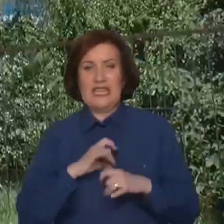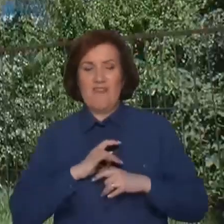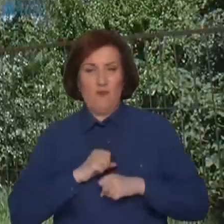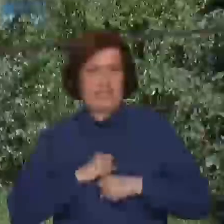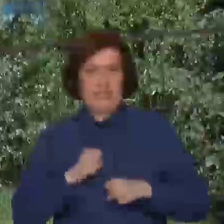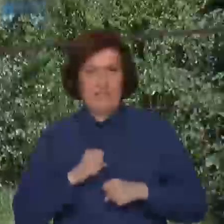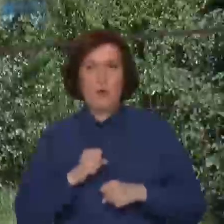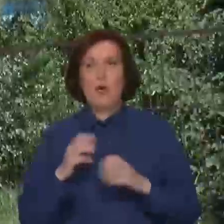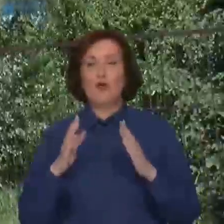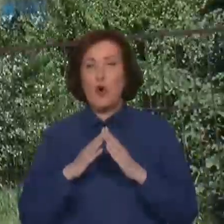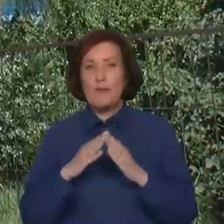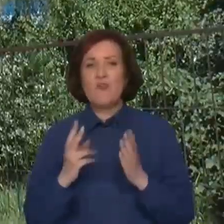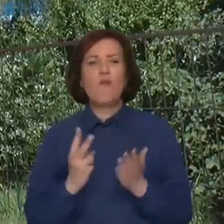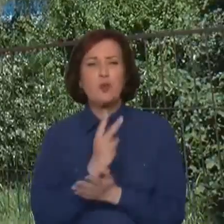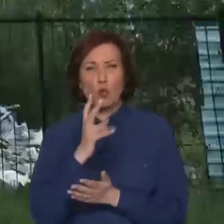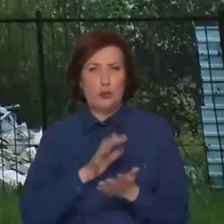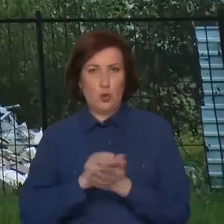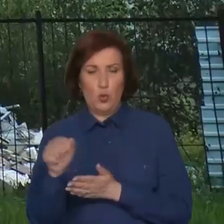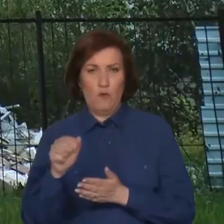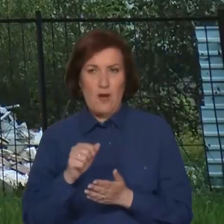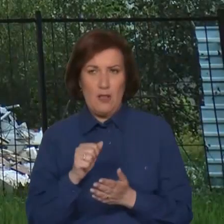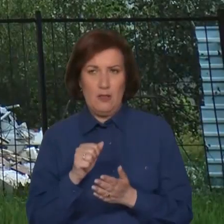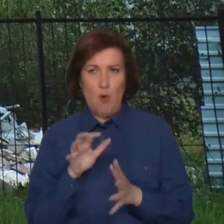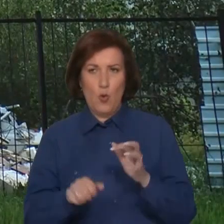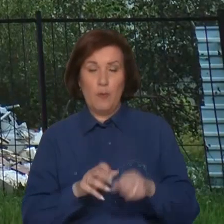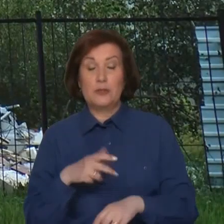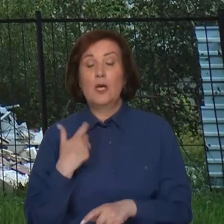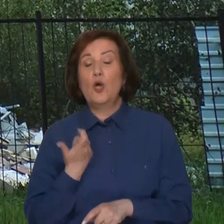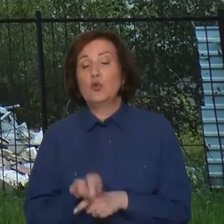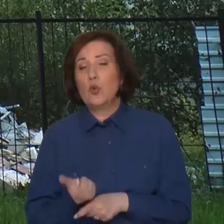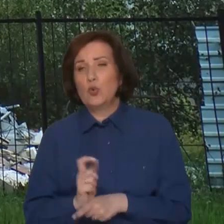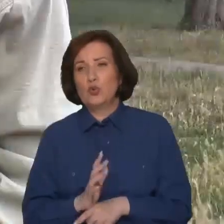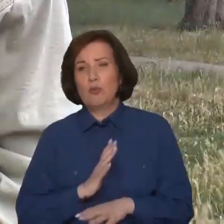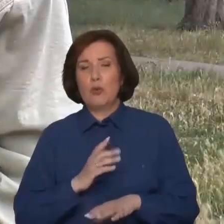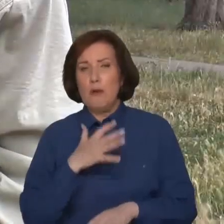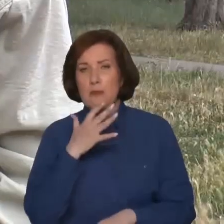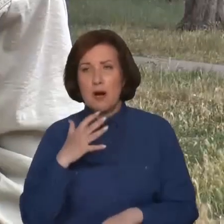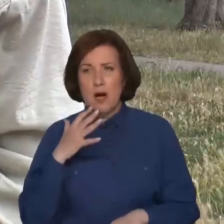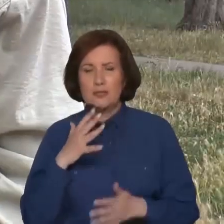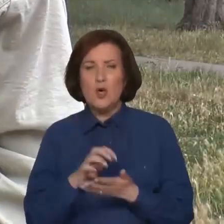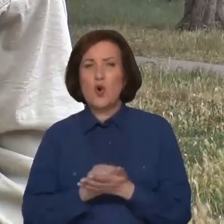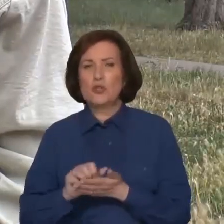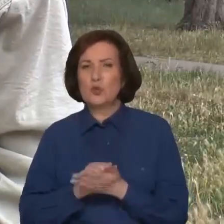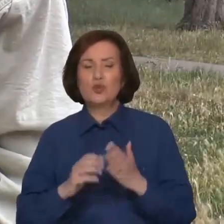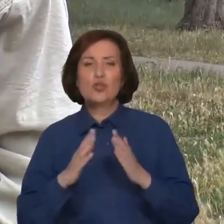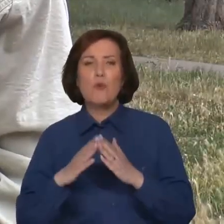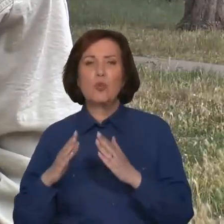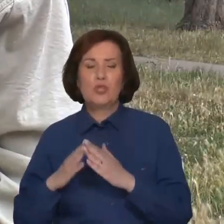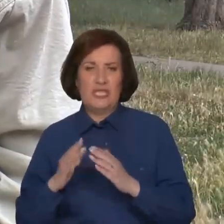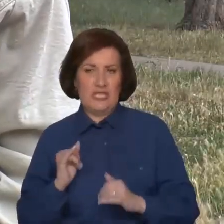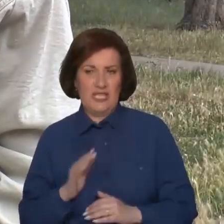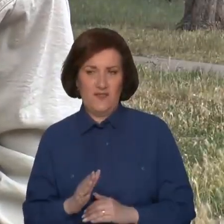зриву. Її домівку вдруге зруйнували окупанти. Дуже було багато розрушено